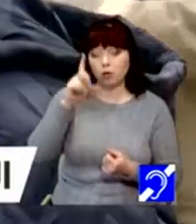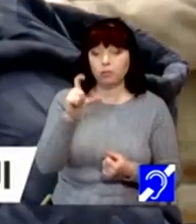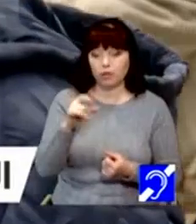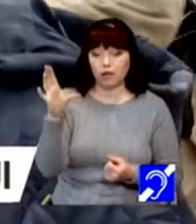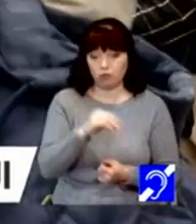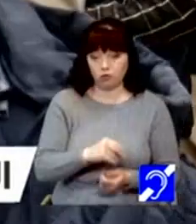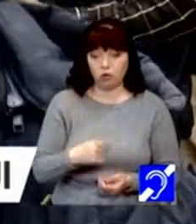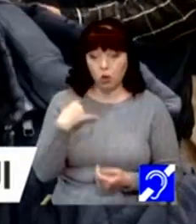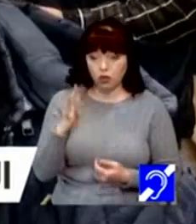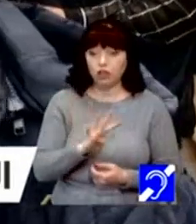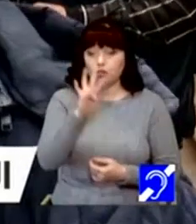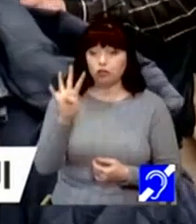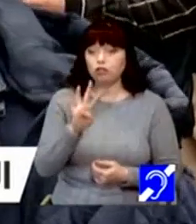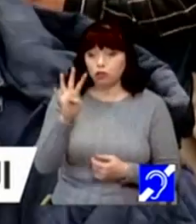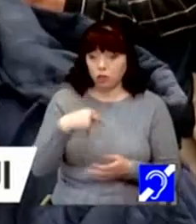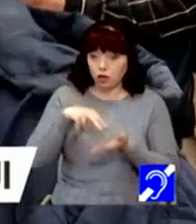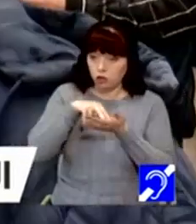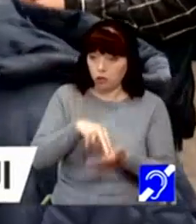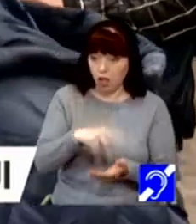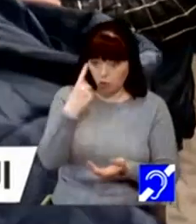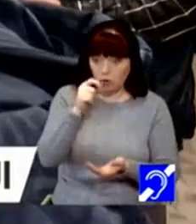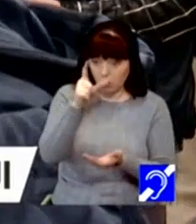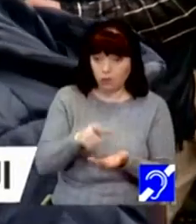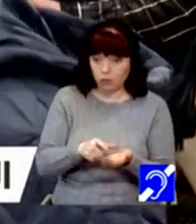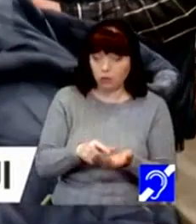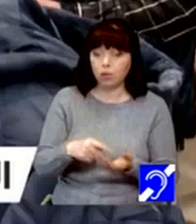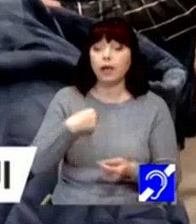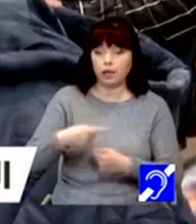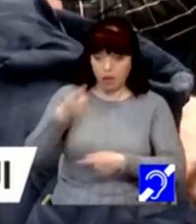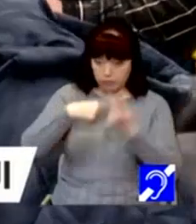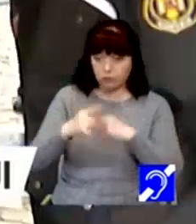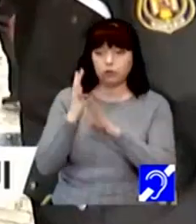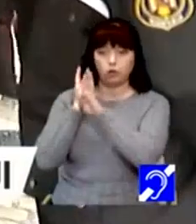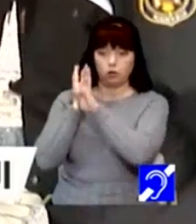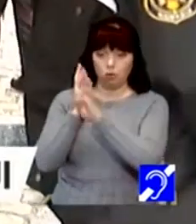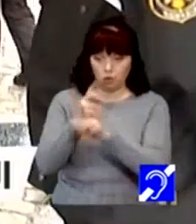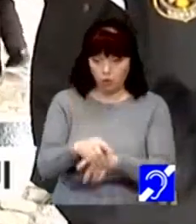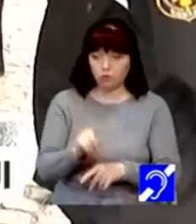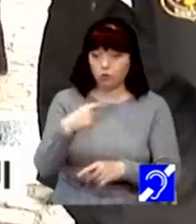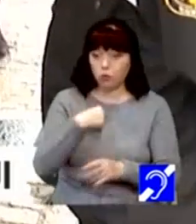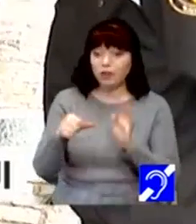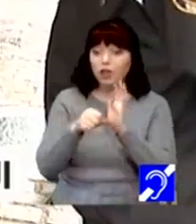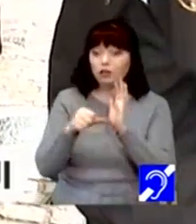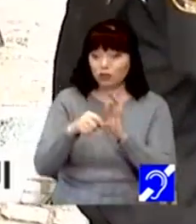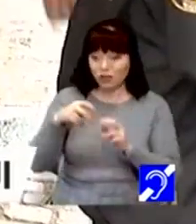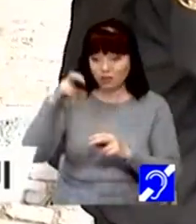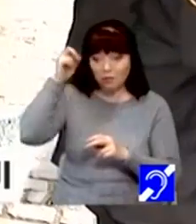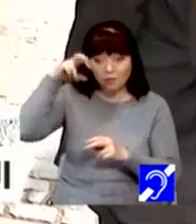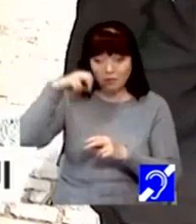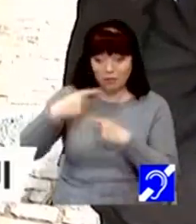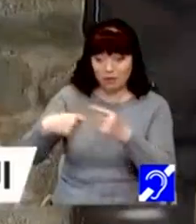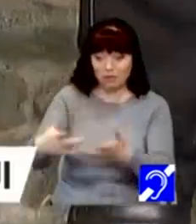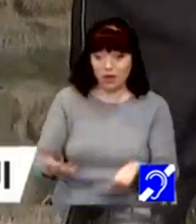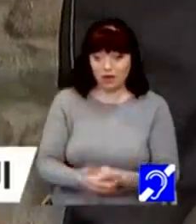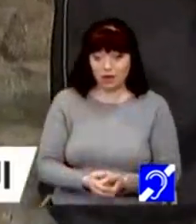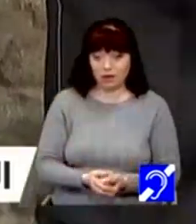patru ore stau acolo sau acrostihul lanț ce mă duc și eu capul de la rând ca să dau la șase nepoți trebuie să o împart la multă lume și